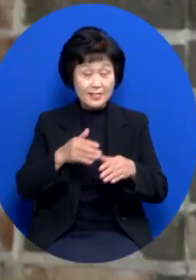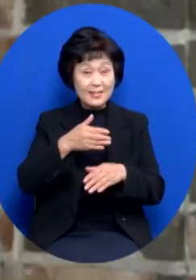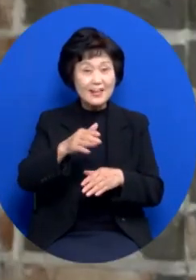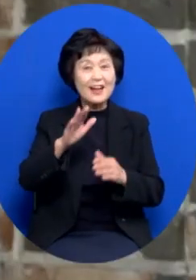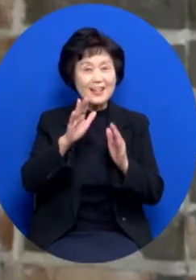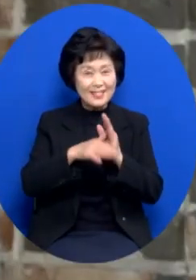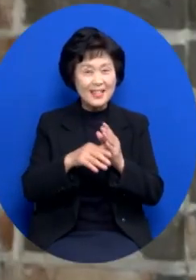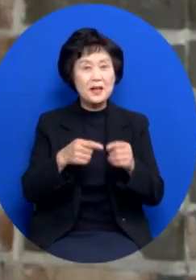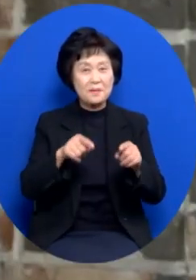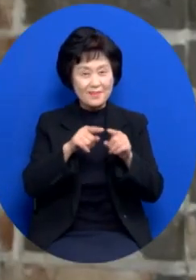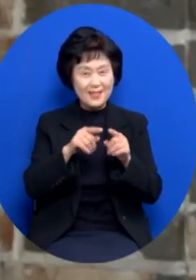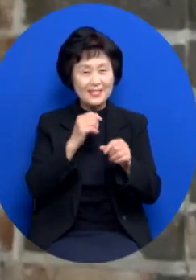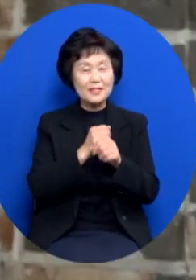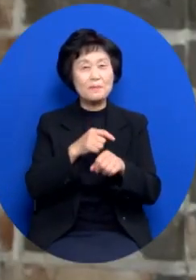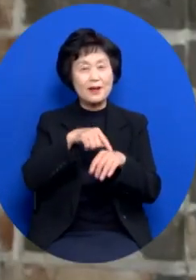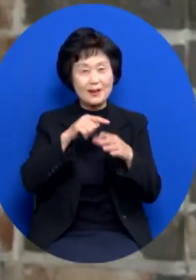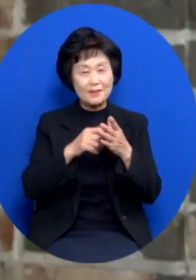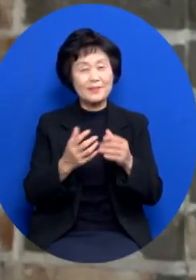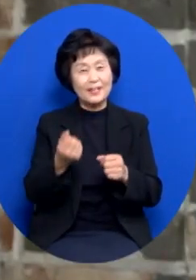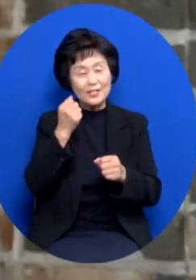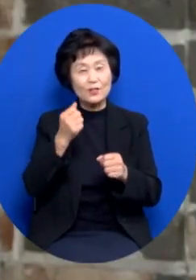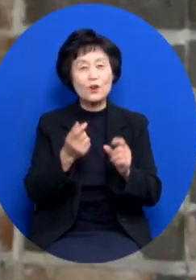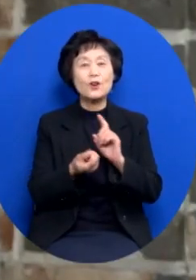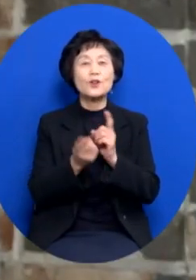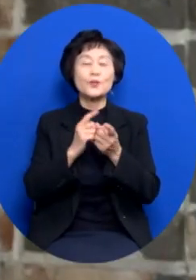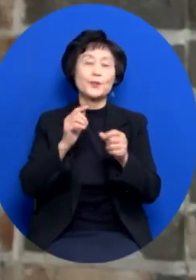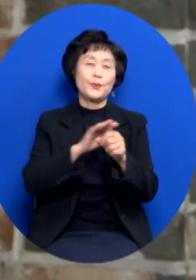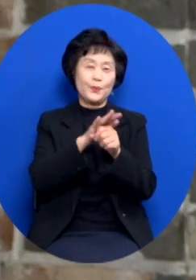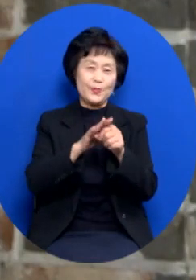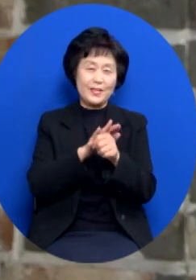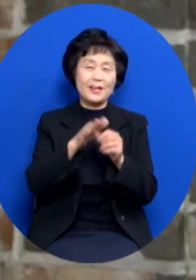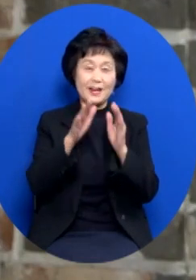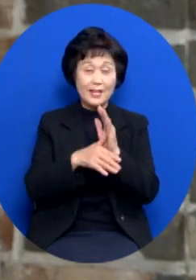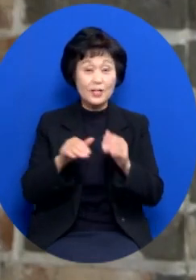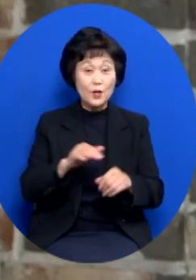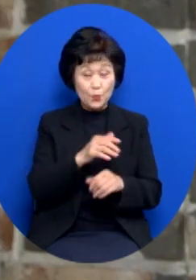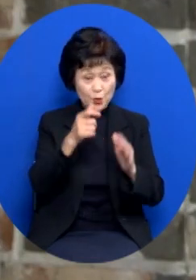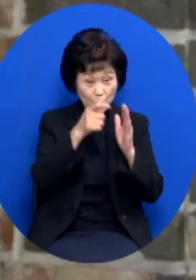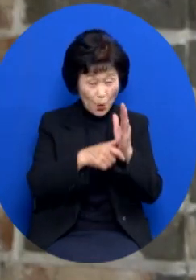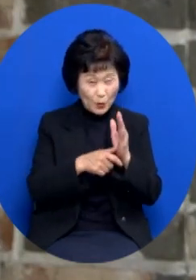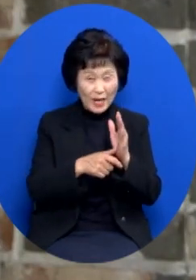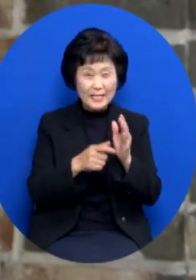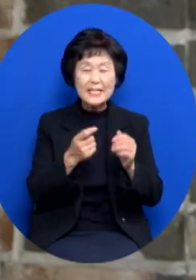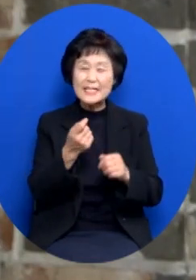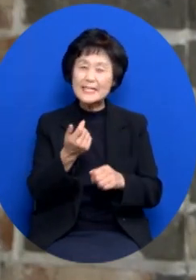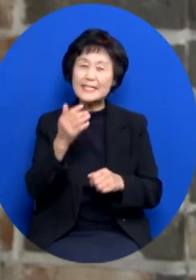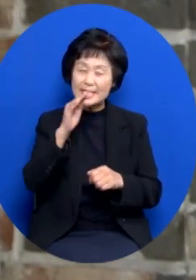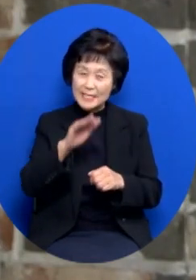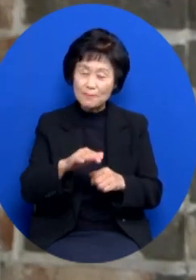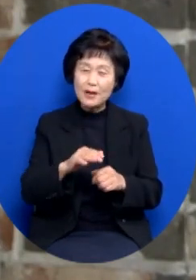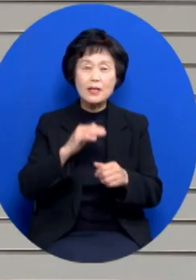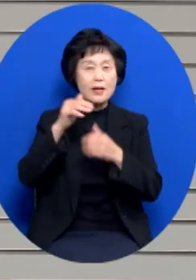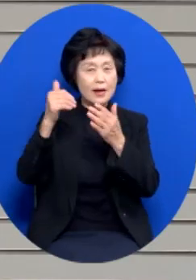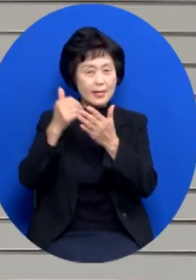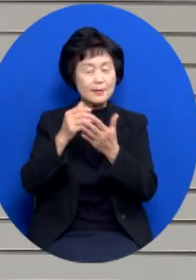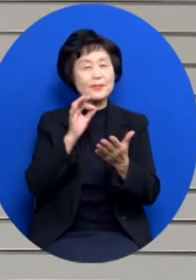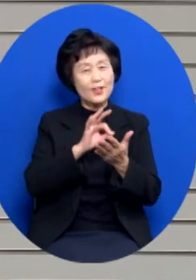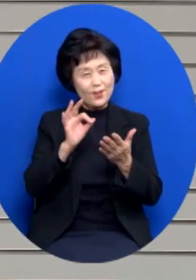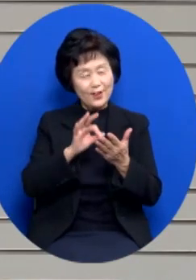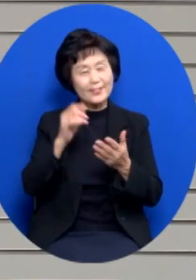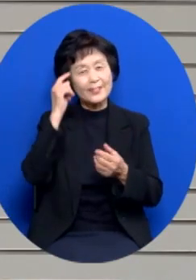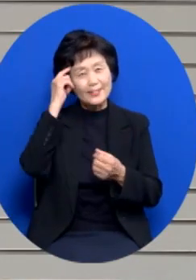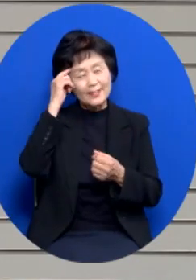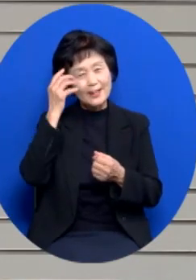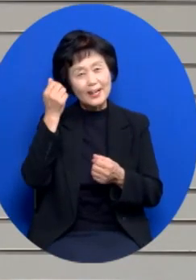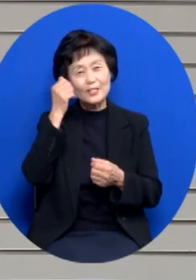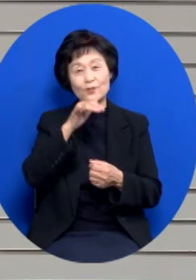그런 마음으로 사랑하면서 나갈 때 하나님이 우리 교단이 큰 교단 아니라도 사용하시지 않겠나 그런 마음이 있습니다. 총회장님